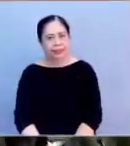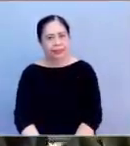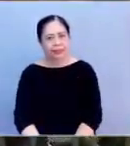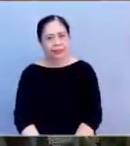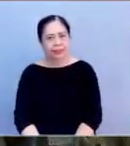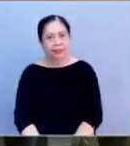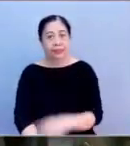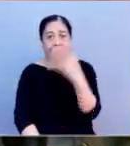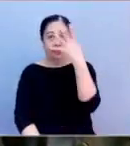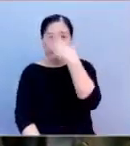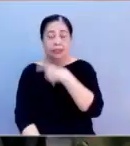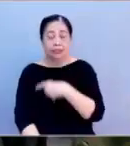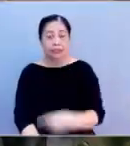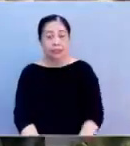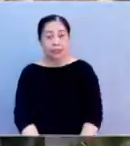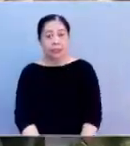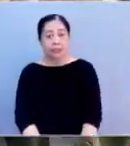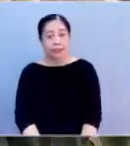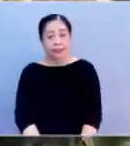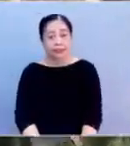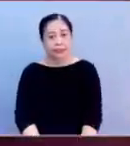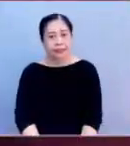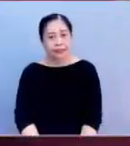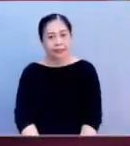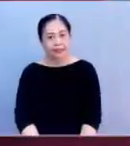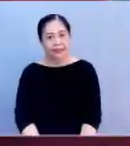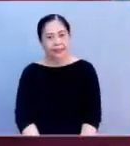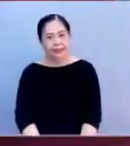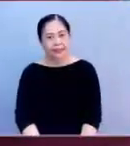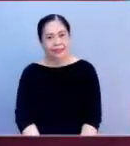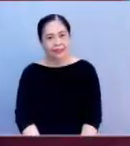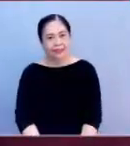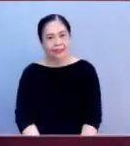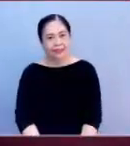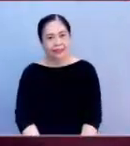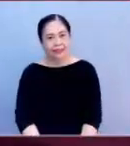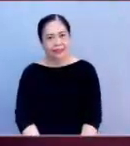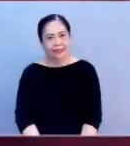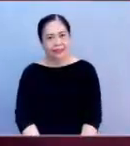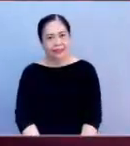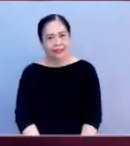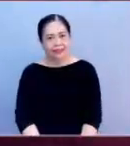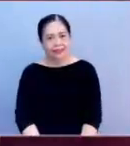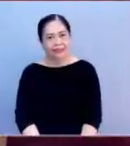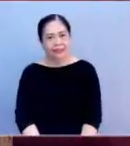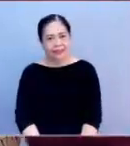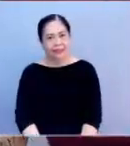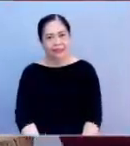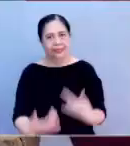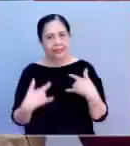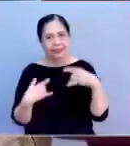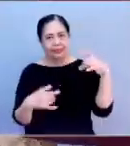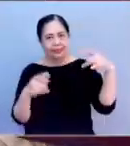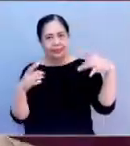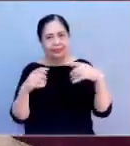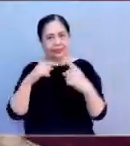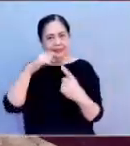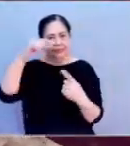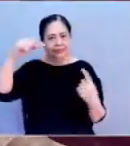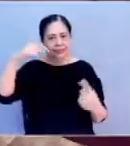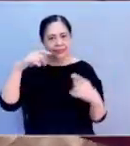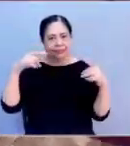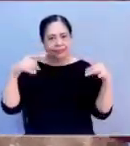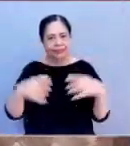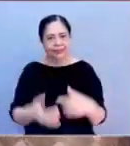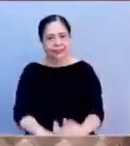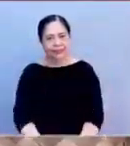guys. Saka, pwede ito pang regalo. Ilaw. Teka muna, may ilaw. Kasama talaga yan? Oo. Oh, yes. Galing. Nice, maliit lang siya, ate.